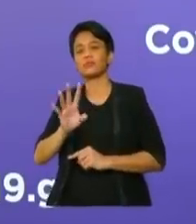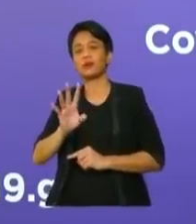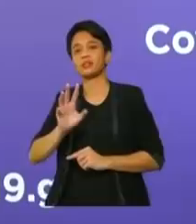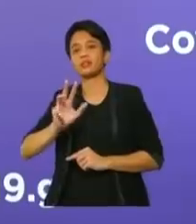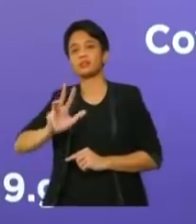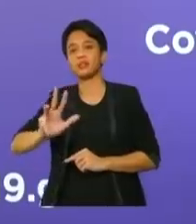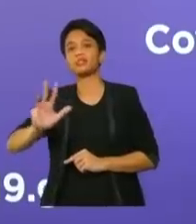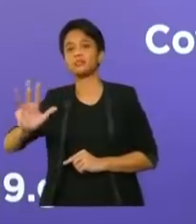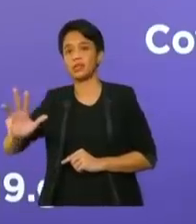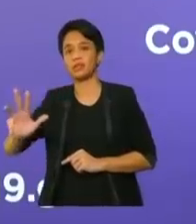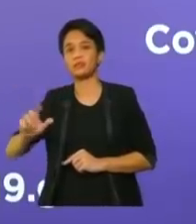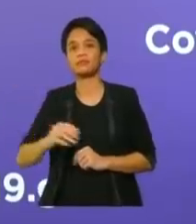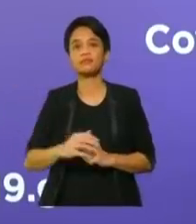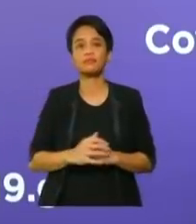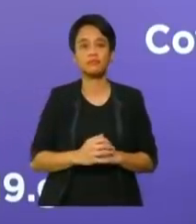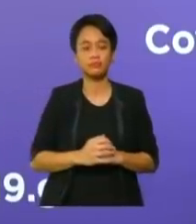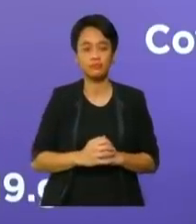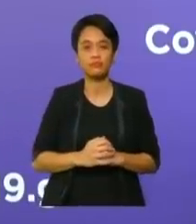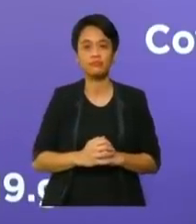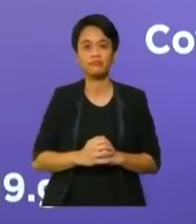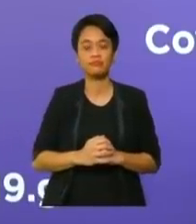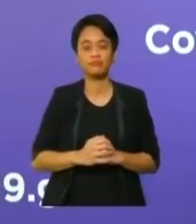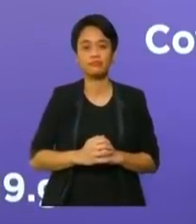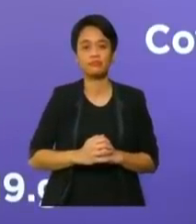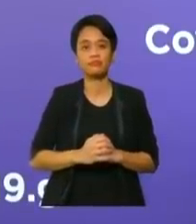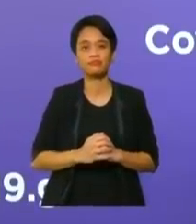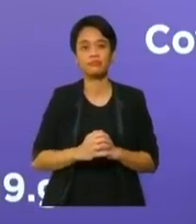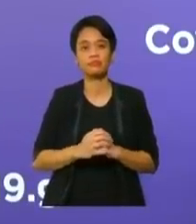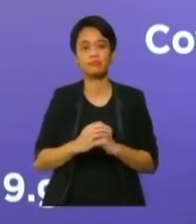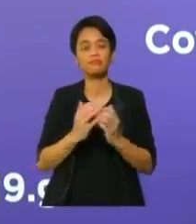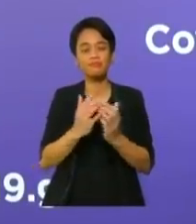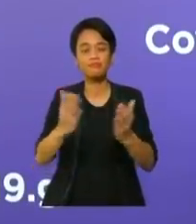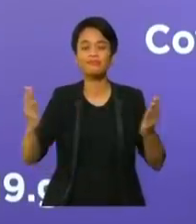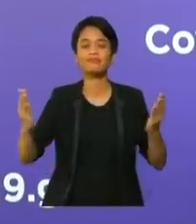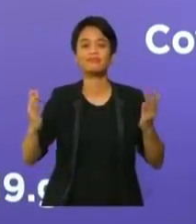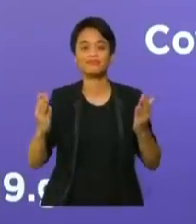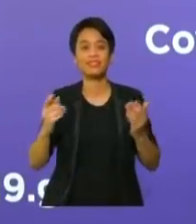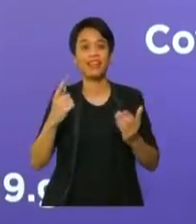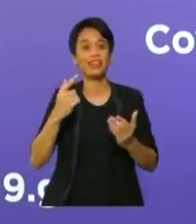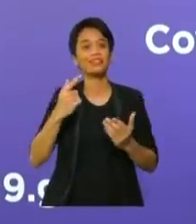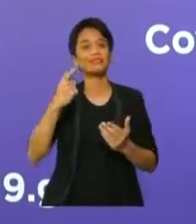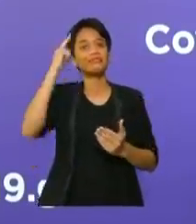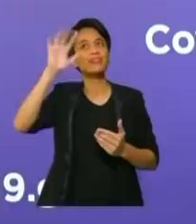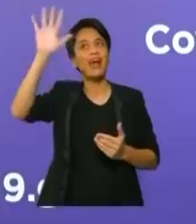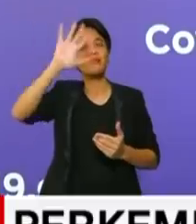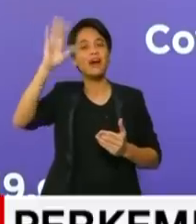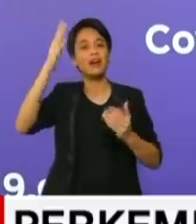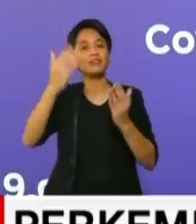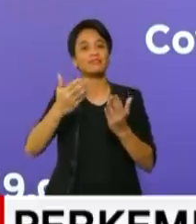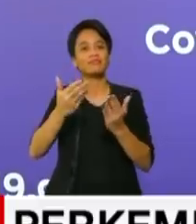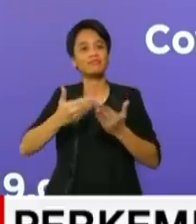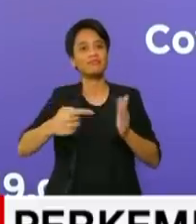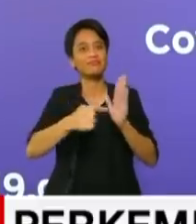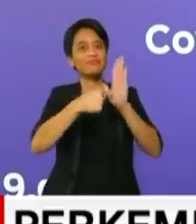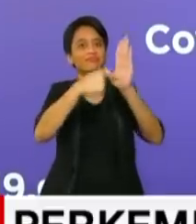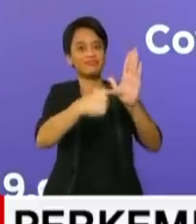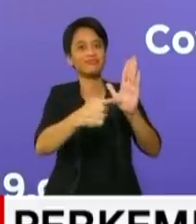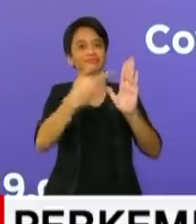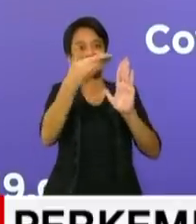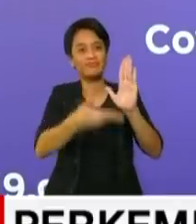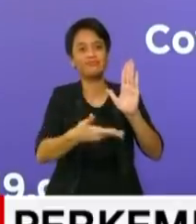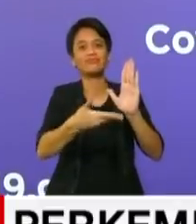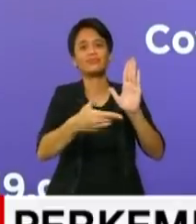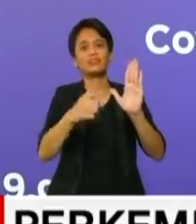12.499 kasus. Saudara-saudara, gambaran-gambaran ini kembali lagi masih menggambarkan